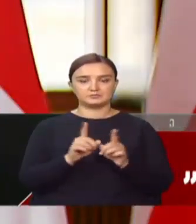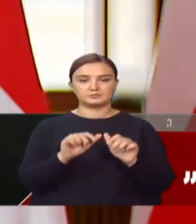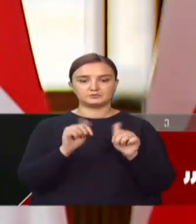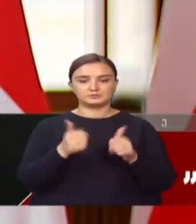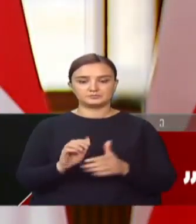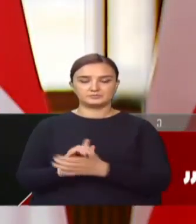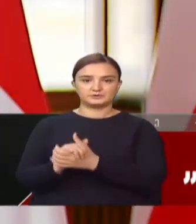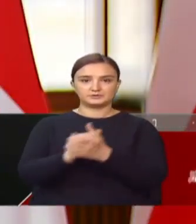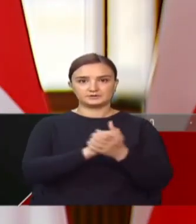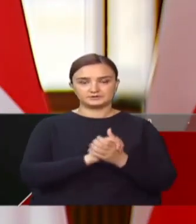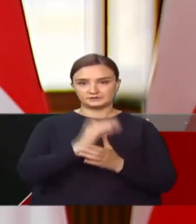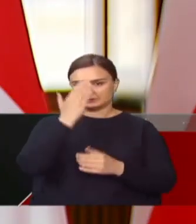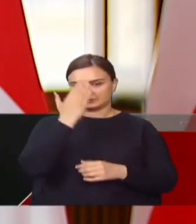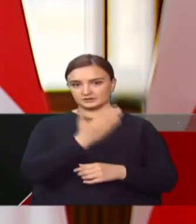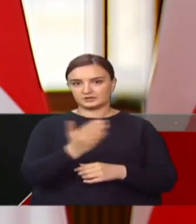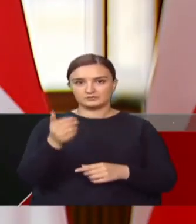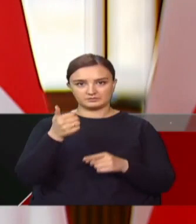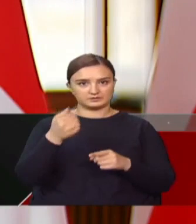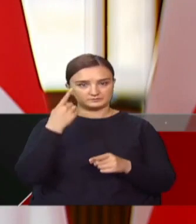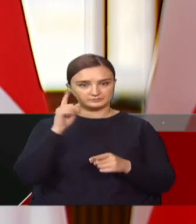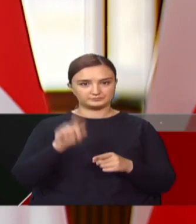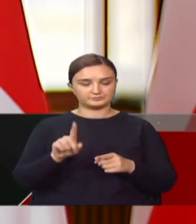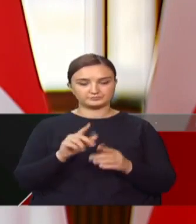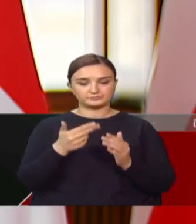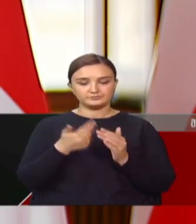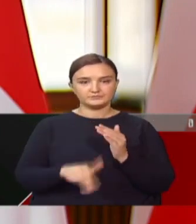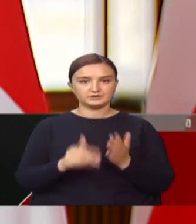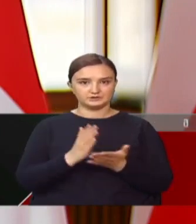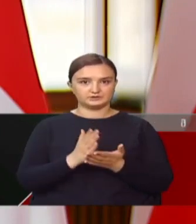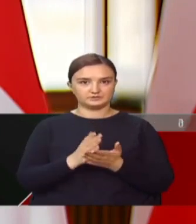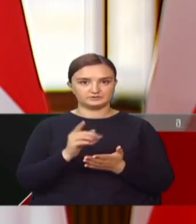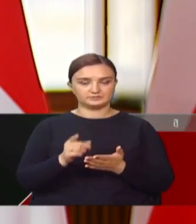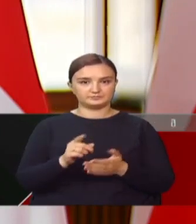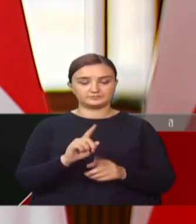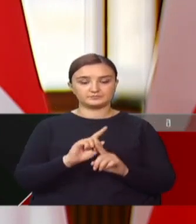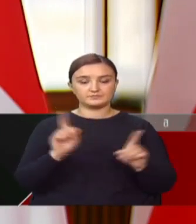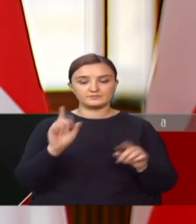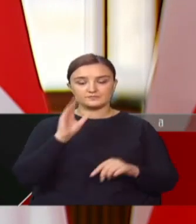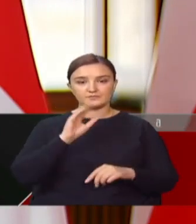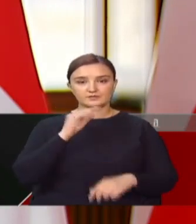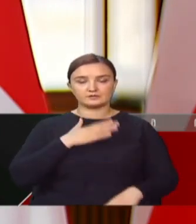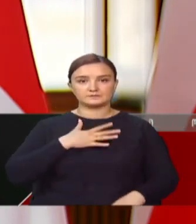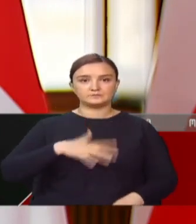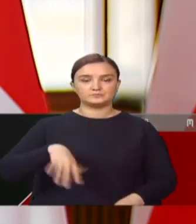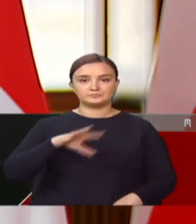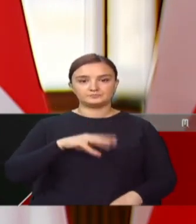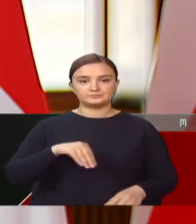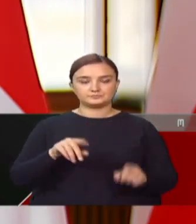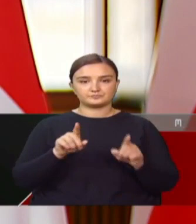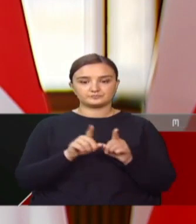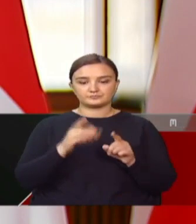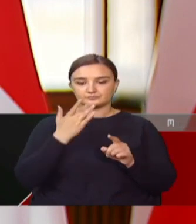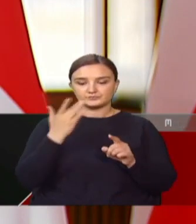გაერთიანებები საზოგადოებისთვის კარგად არის ცნობილი რომ მარცხისთვის არის განწირული თან მით უმეტეს ოდესაც შენ ისეთ ეგრეთ